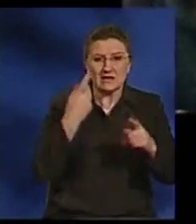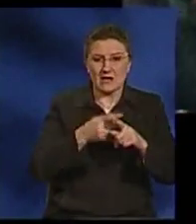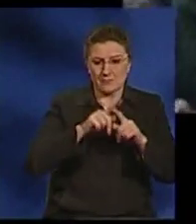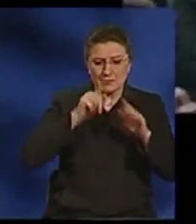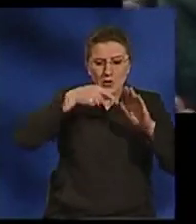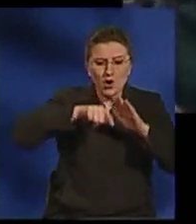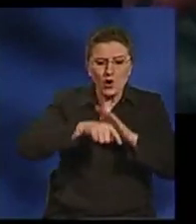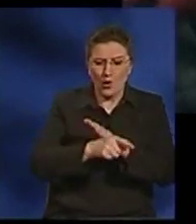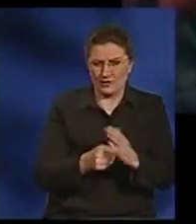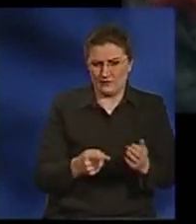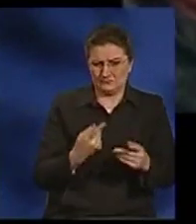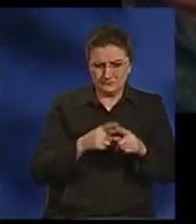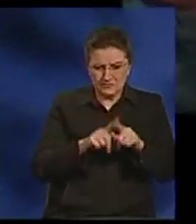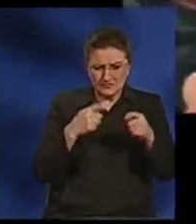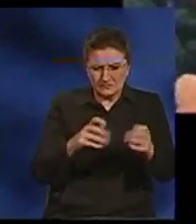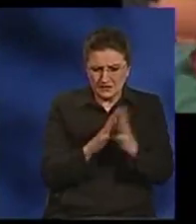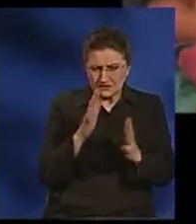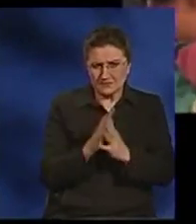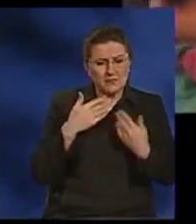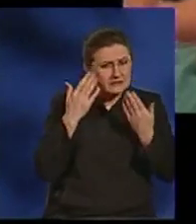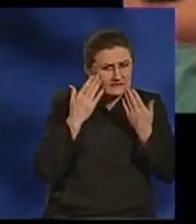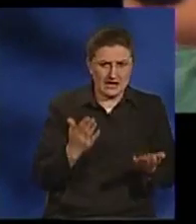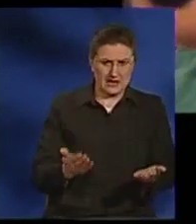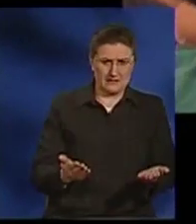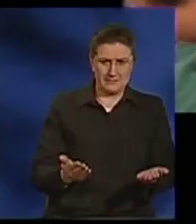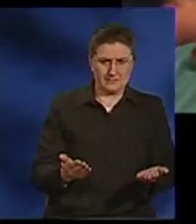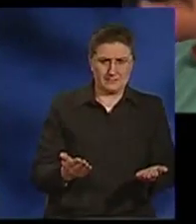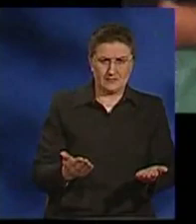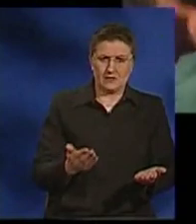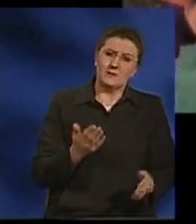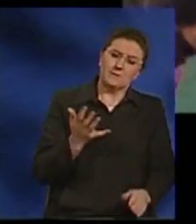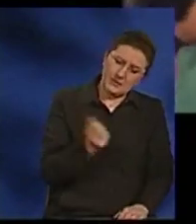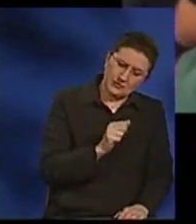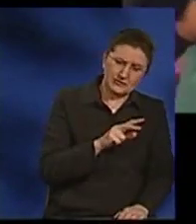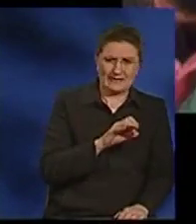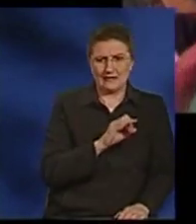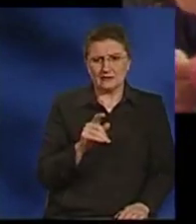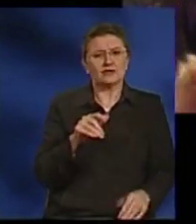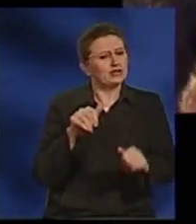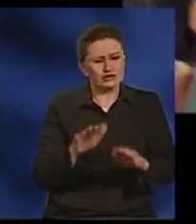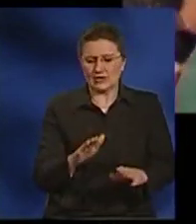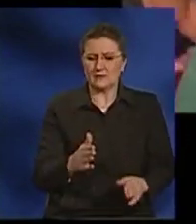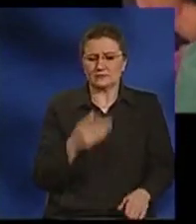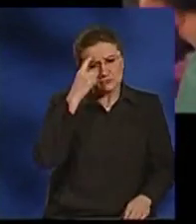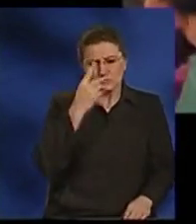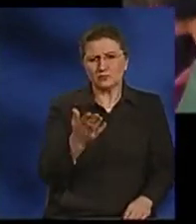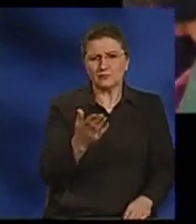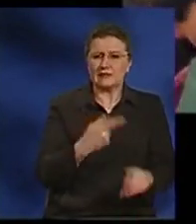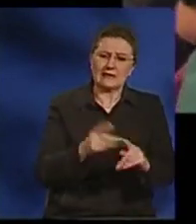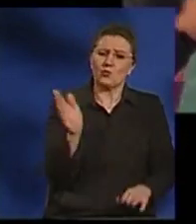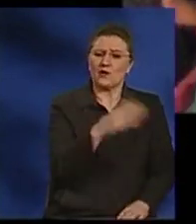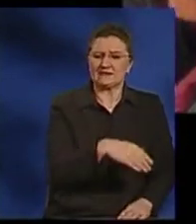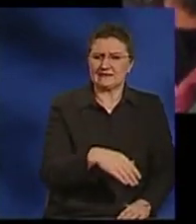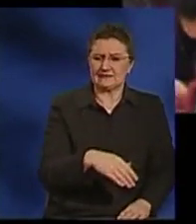корне. И что с того? Ну, Лумянин, берешь ты или не берешь? Решайся ли, шагай отсюда.